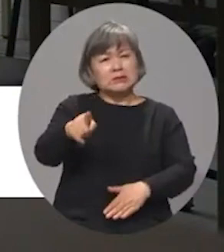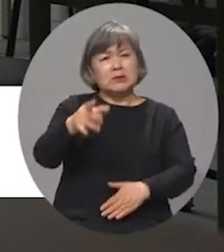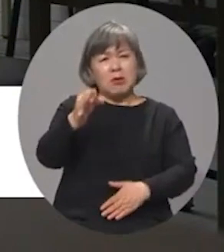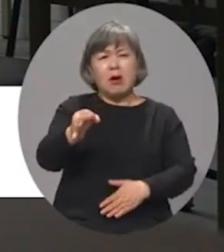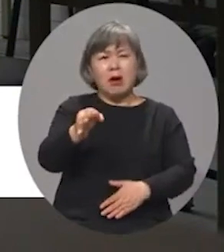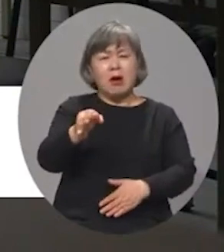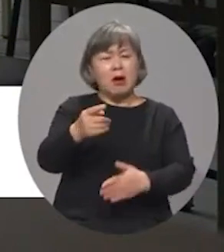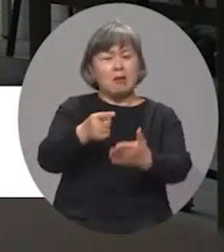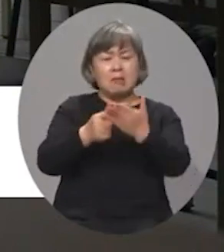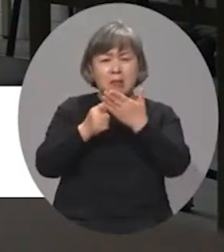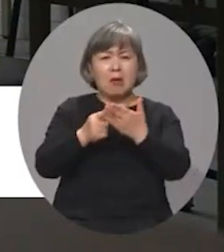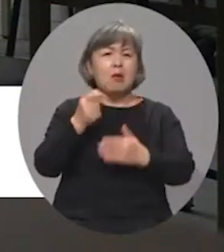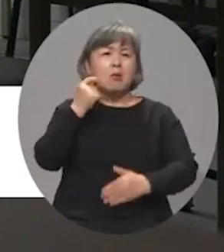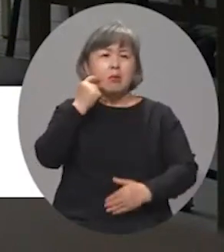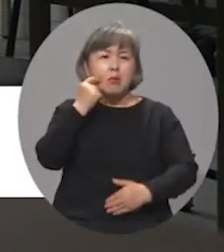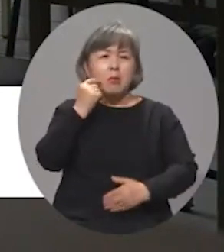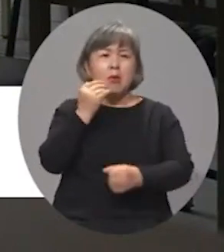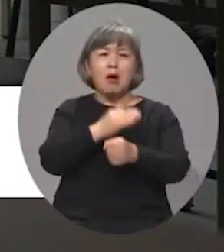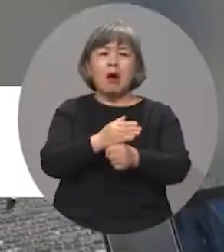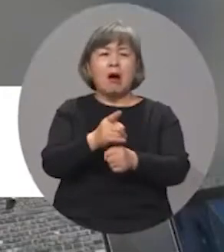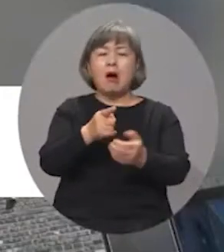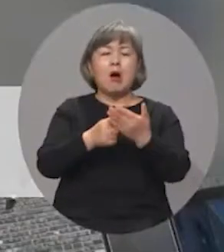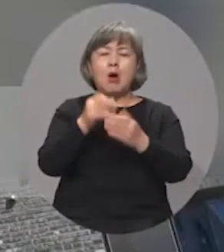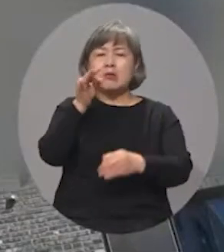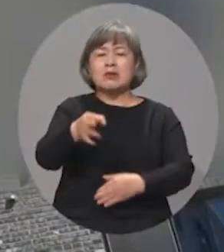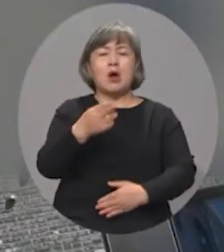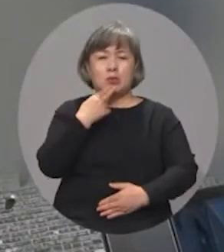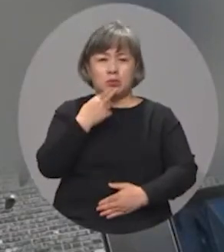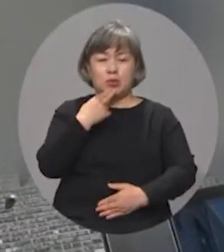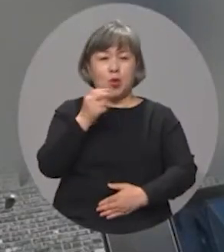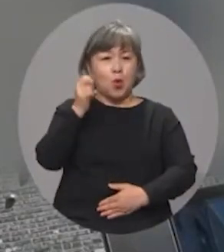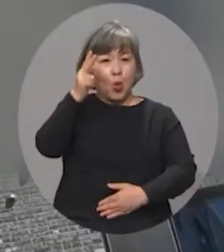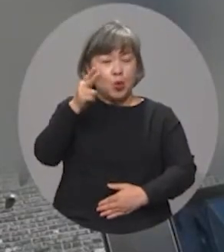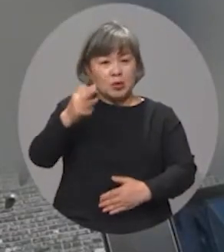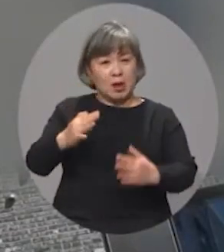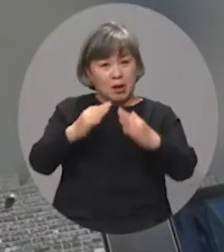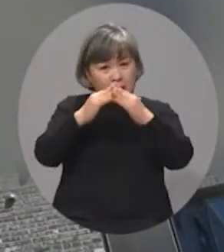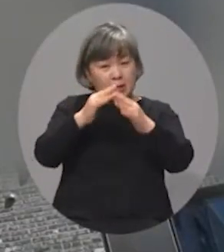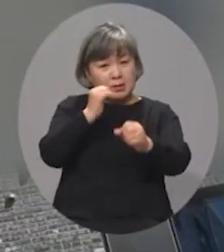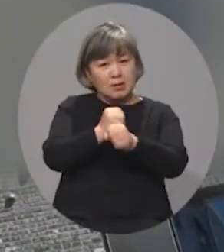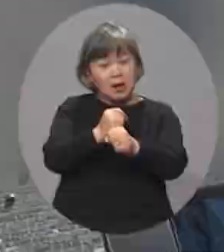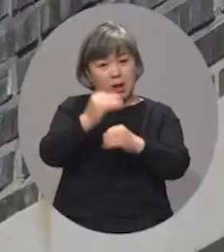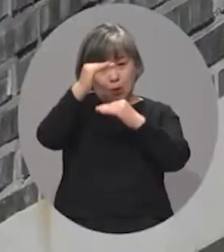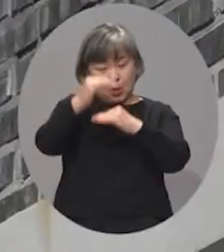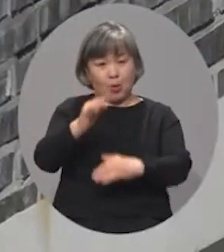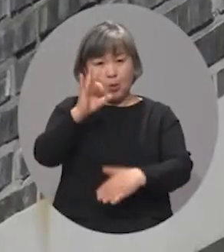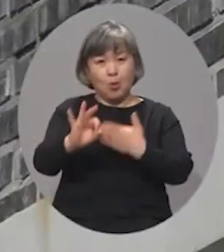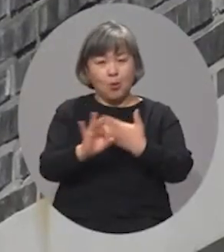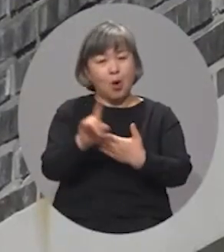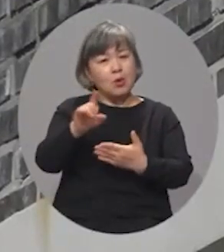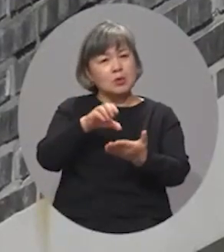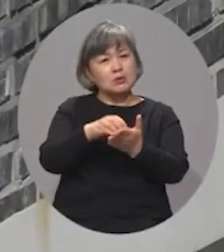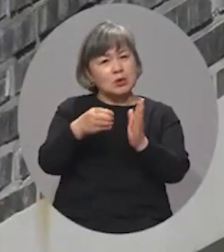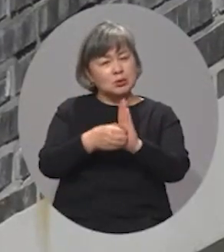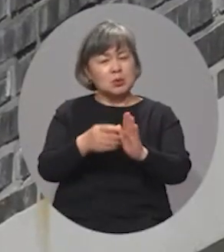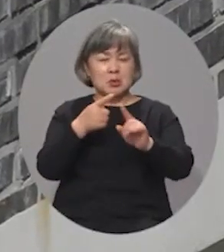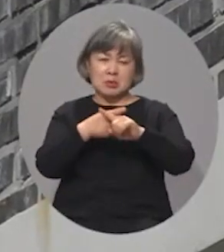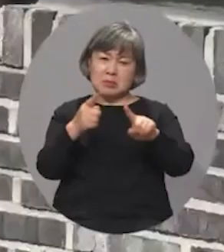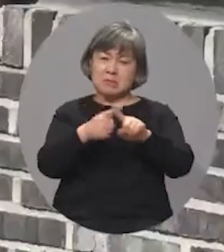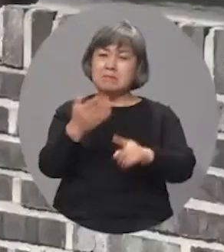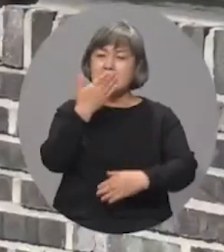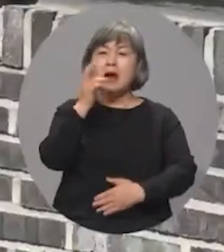인수자가 나타나나요? 지금 그게 금방에 물 안 나타나죠. 애초 호텔이 들어서기까지 과정을 보면 어느 정도는 예견된